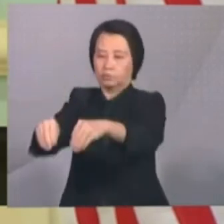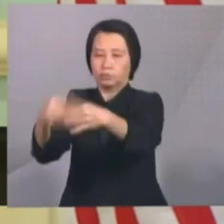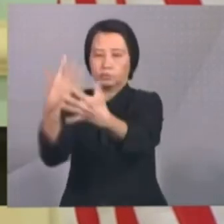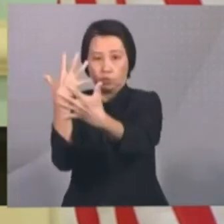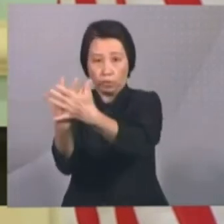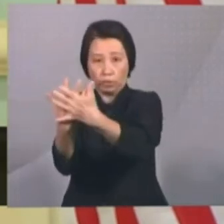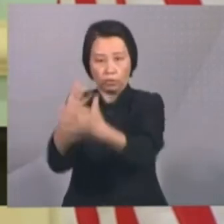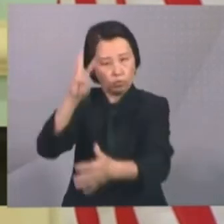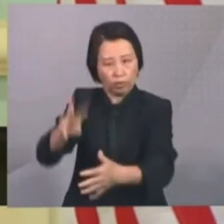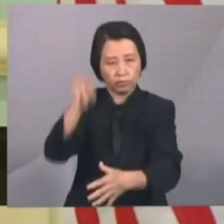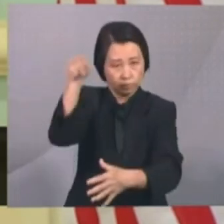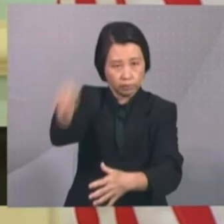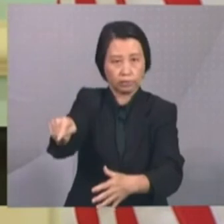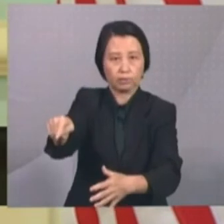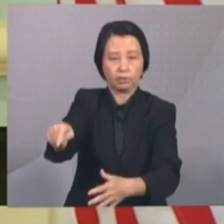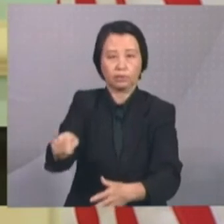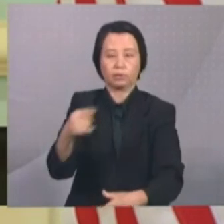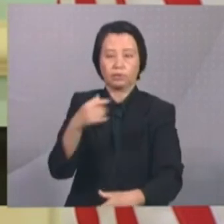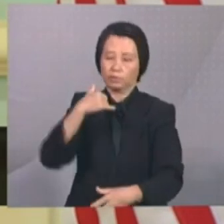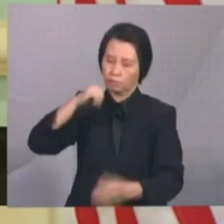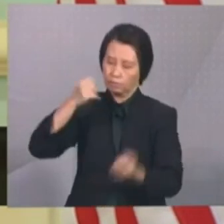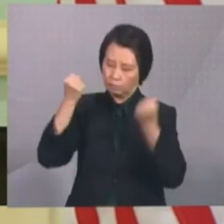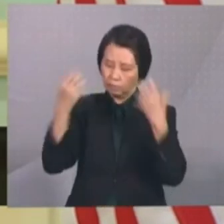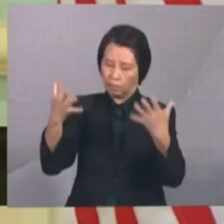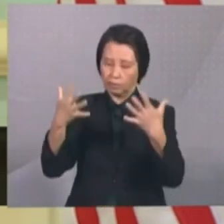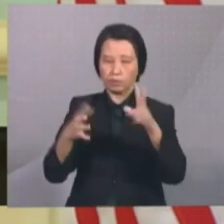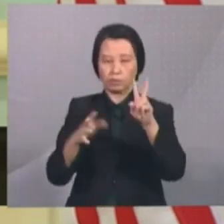secara wajib seramai